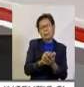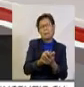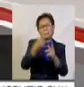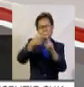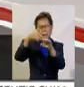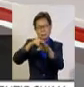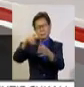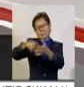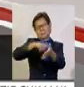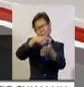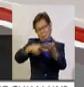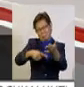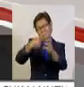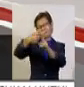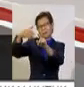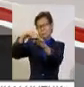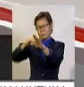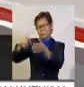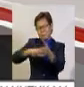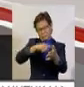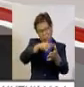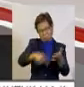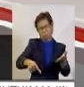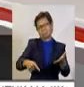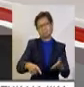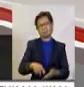sebarang kritikan.